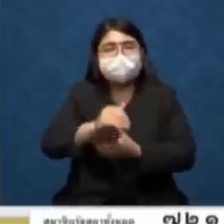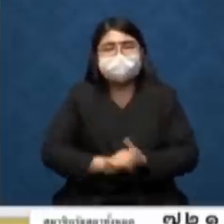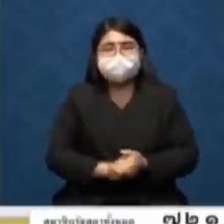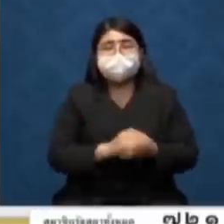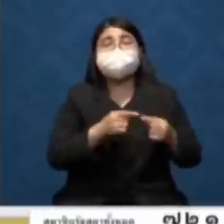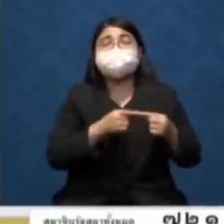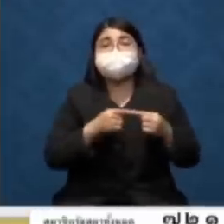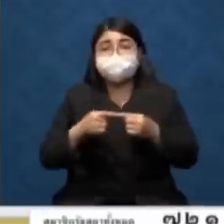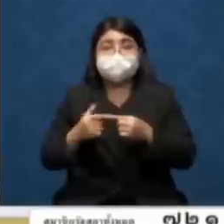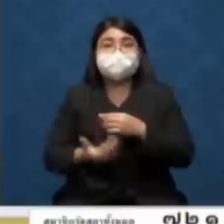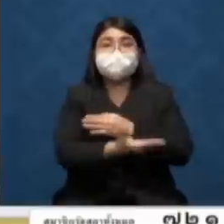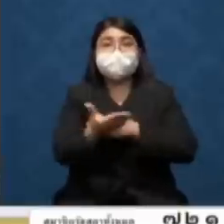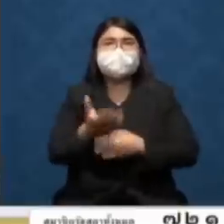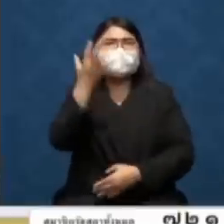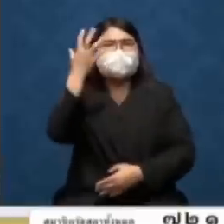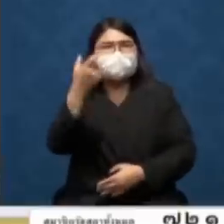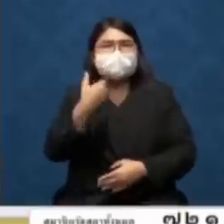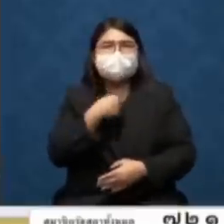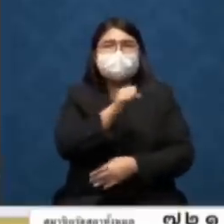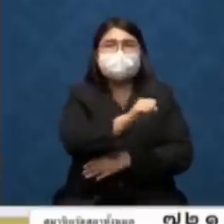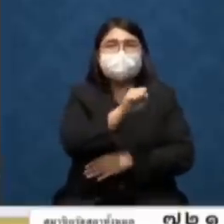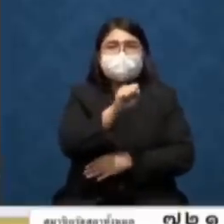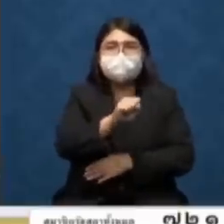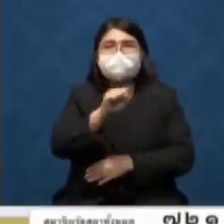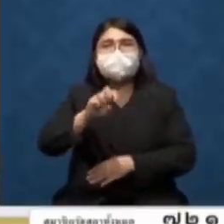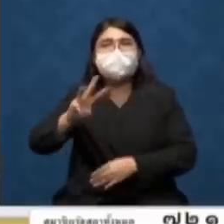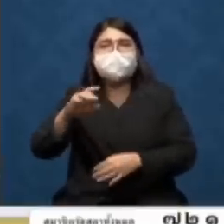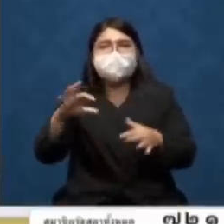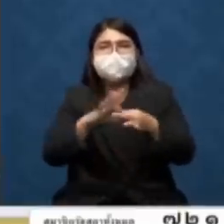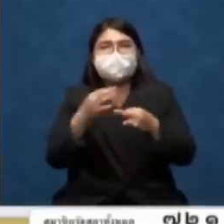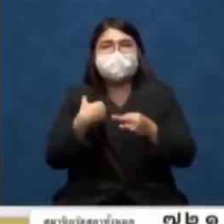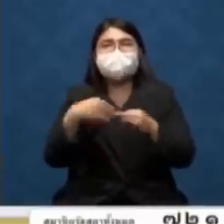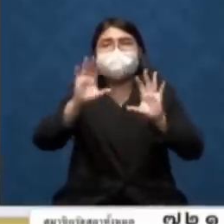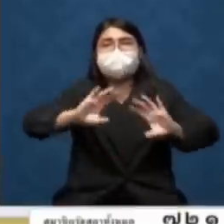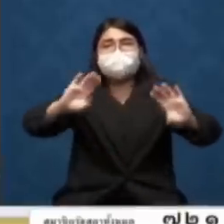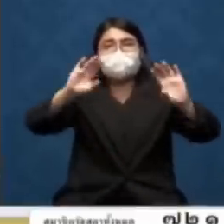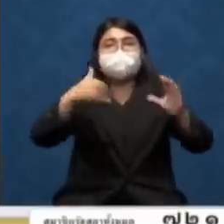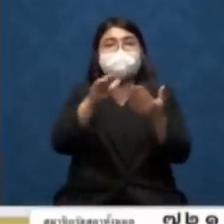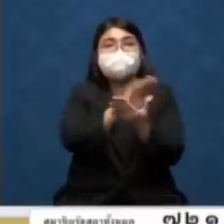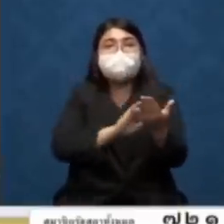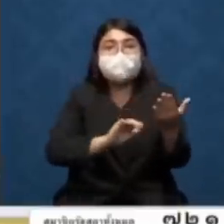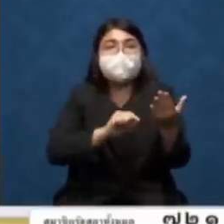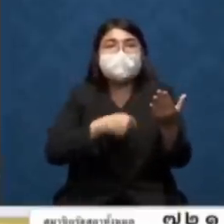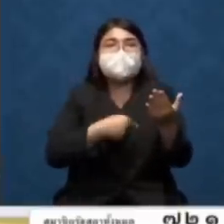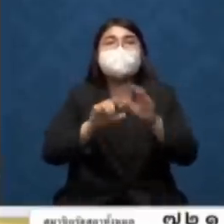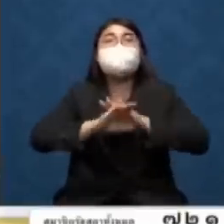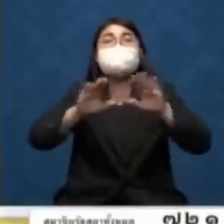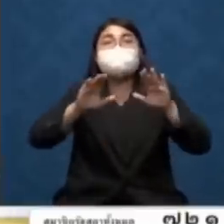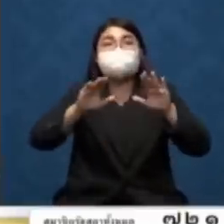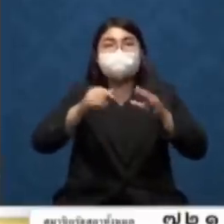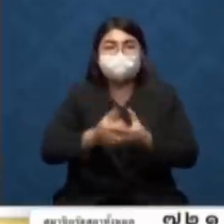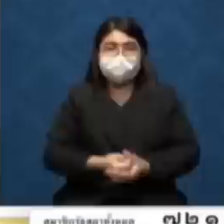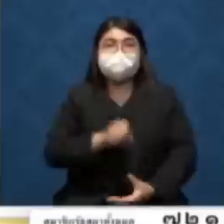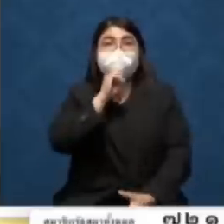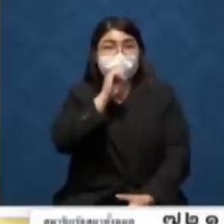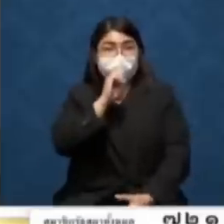ื่สมาชิหายท่ กัวนทงสี่ ส.ส. และเกี่ยวกับการยกเลิกราชการส่วภูมพาคผมกขอหยนยนอกครั้งนึ ว่